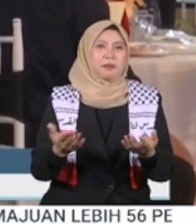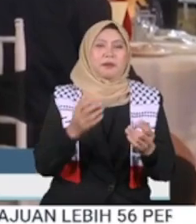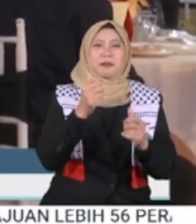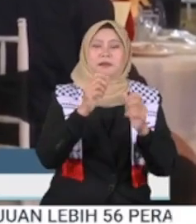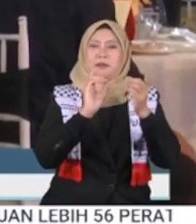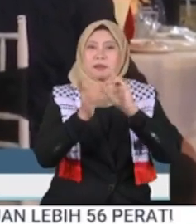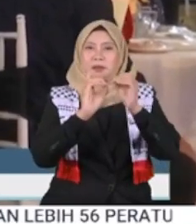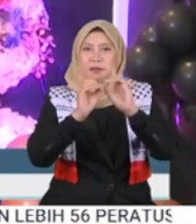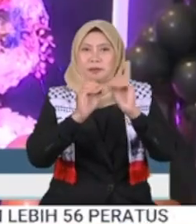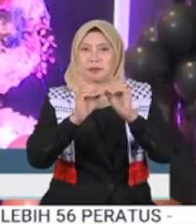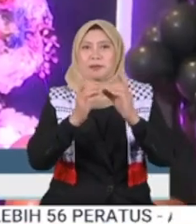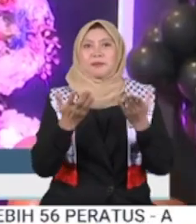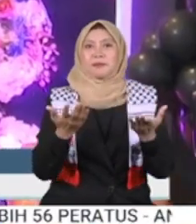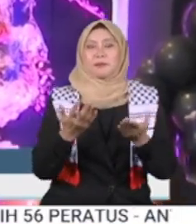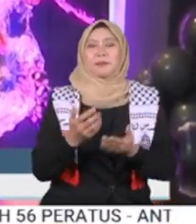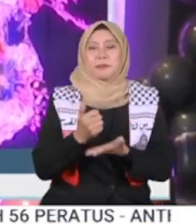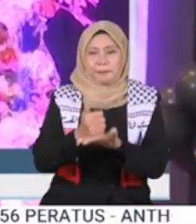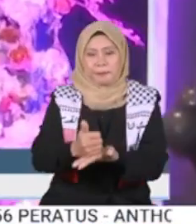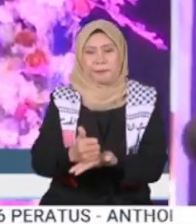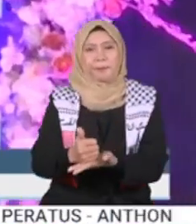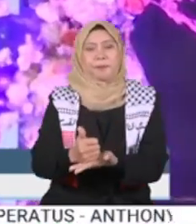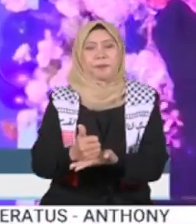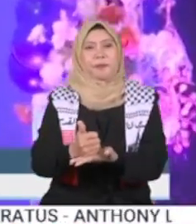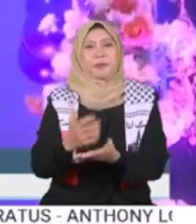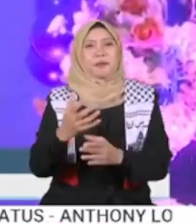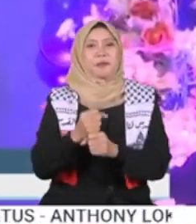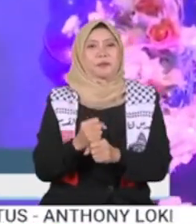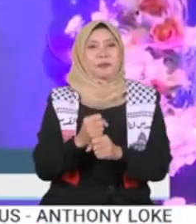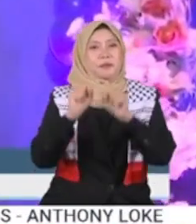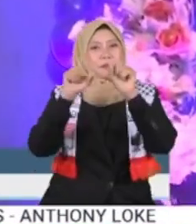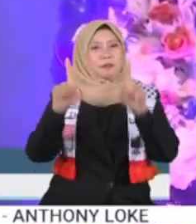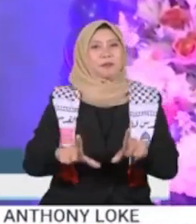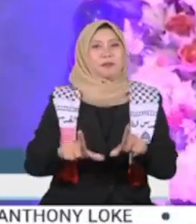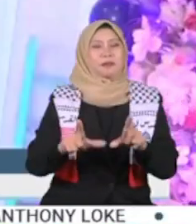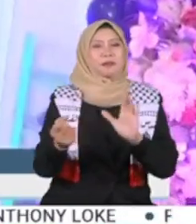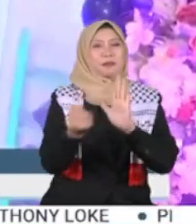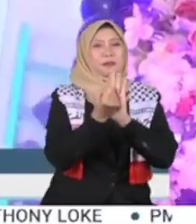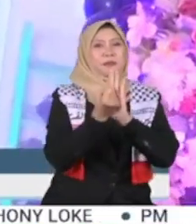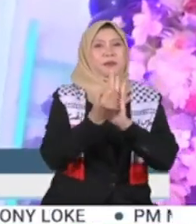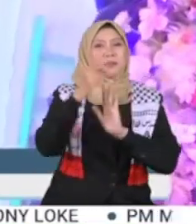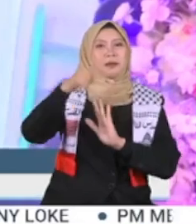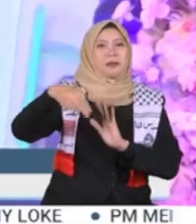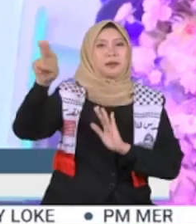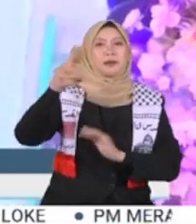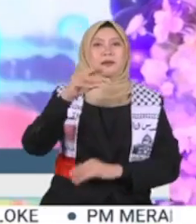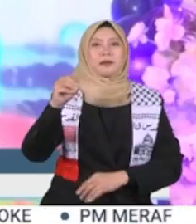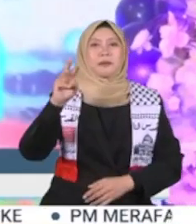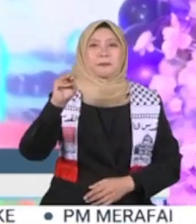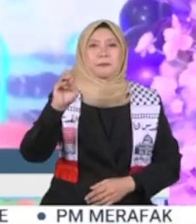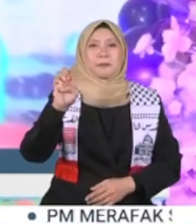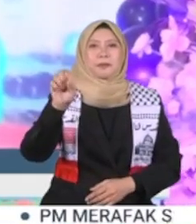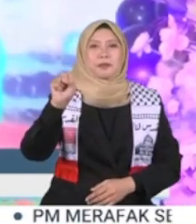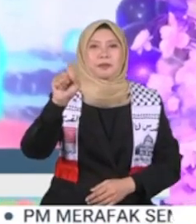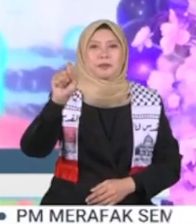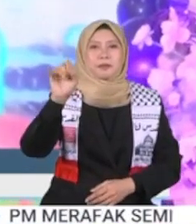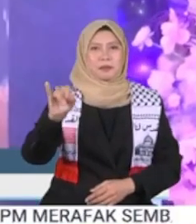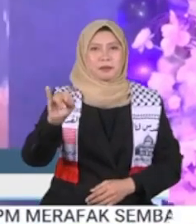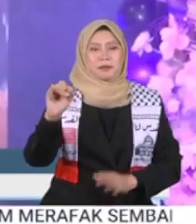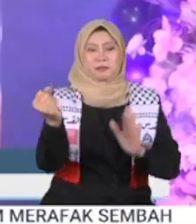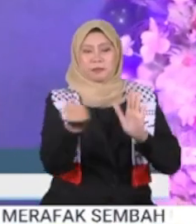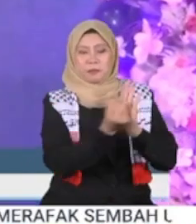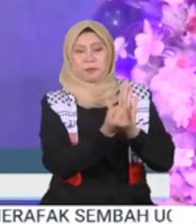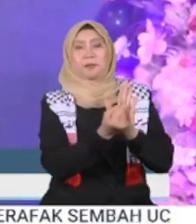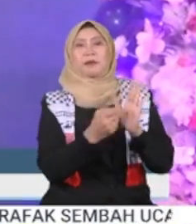dan juga untuk mereka membantu mendapatkan sijil halal dan mesti kerana dua perkara ni sijil halal dan yang